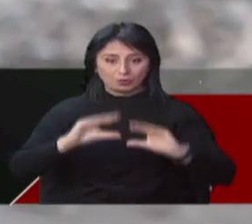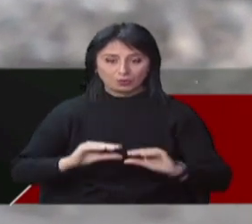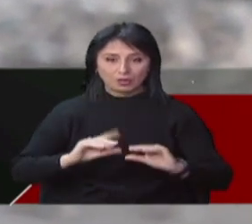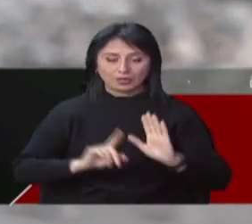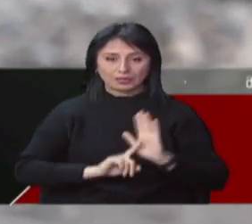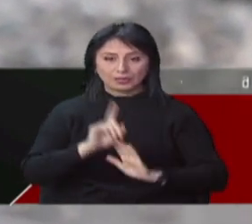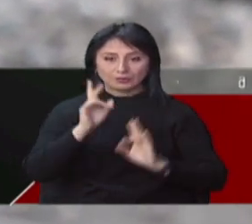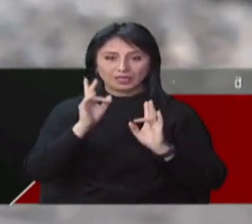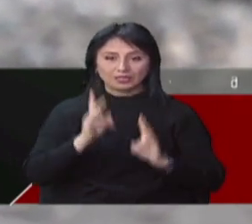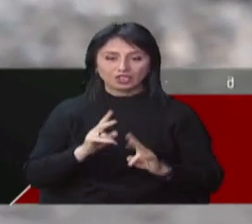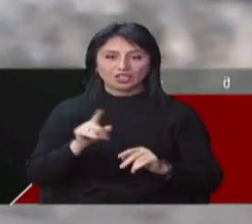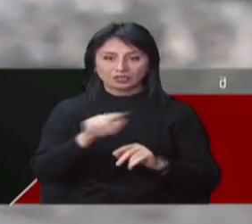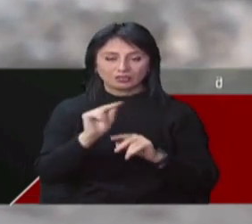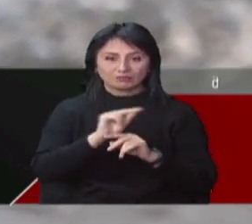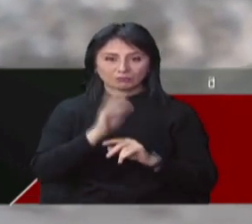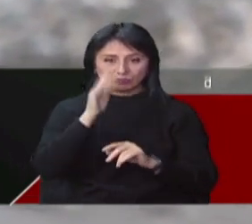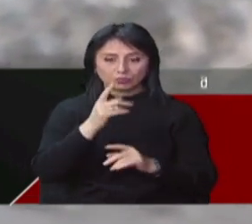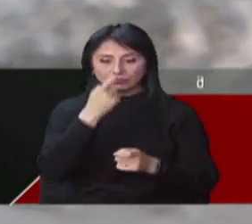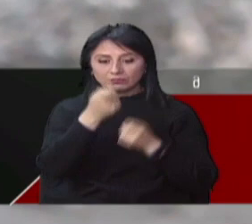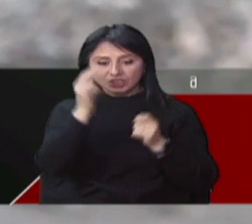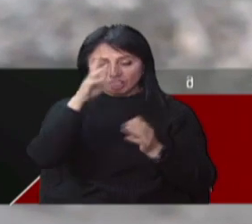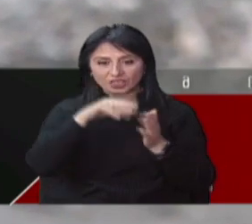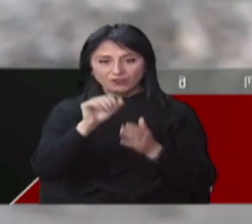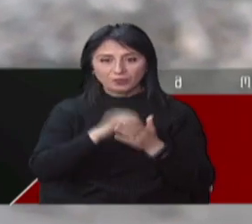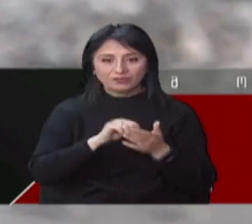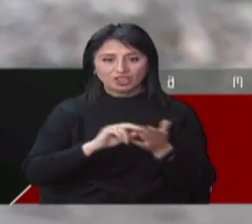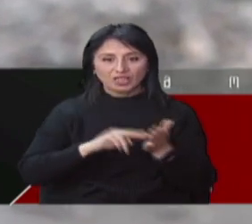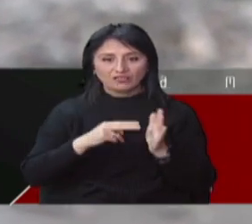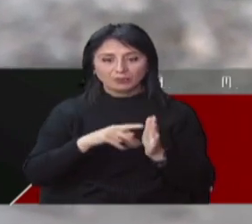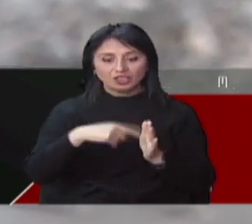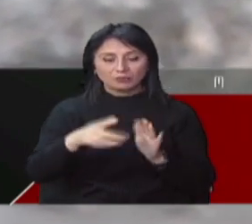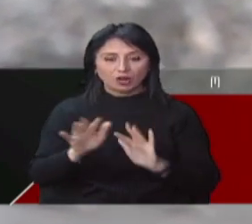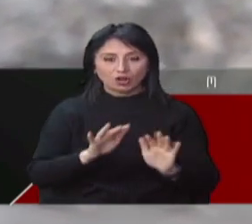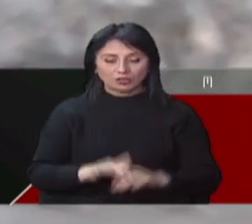دايز غيبا مينسيدنتي شستاولا ديتالورات تاوي يجي مبا تشمت مغوني زيبه بزر